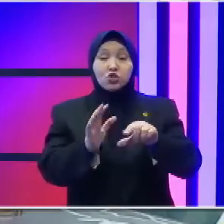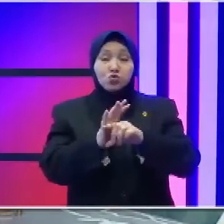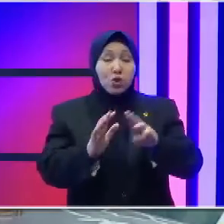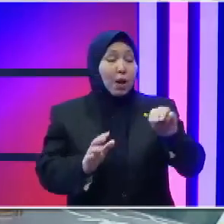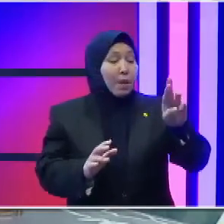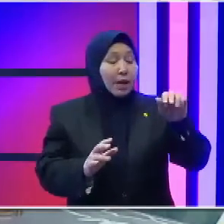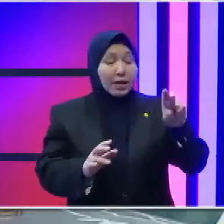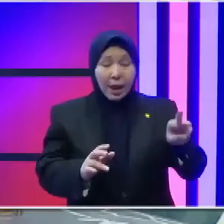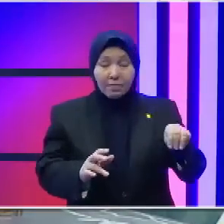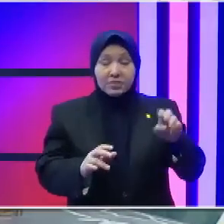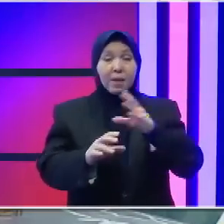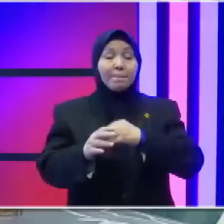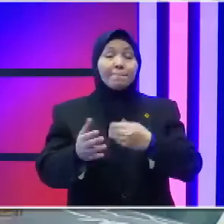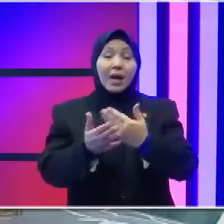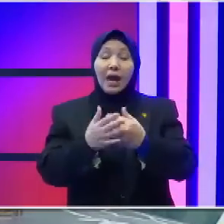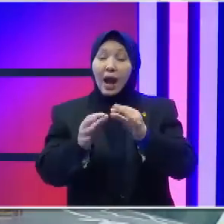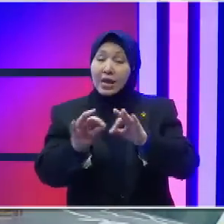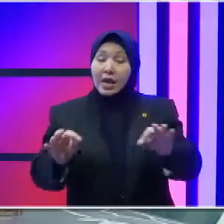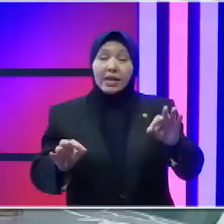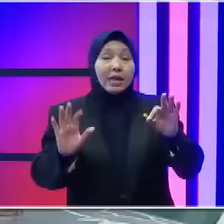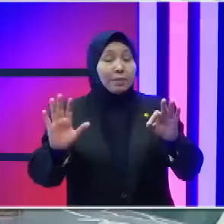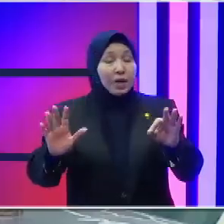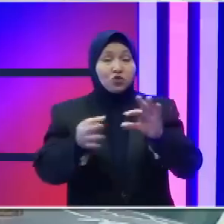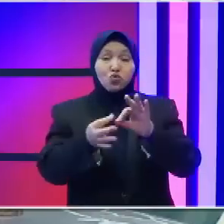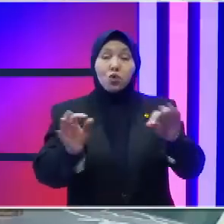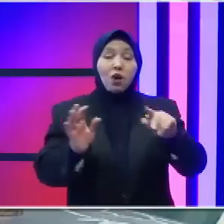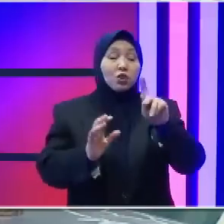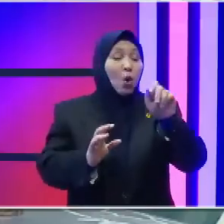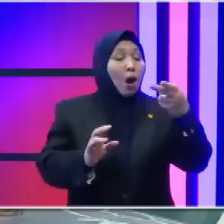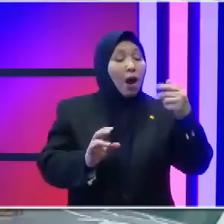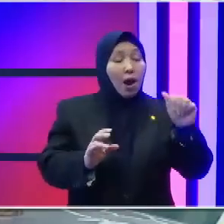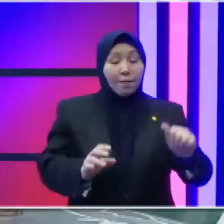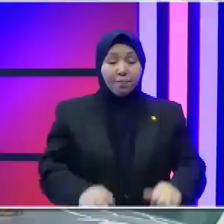sehinggalah ayat 5 surah Taha.